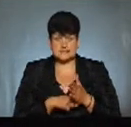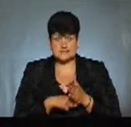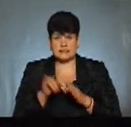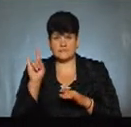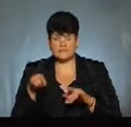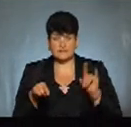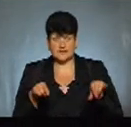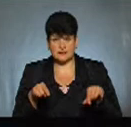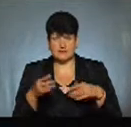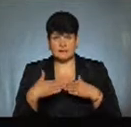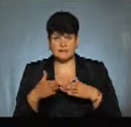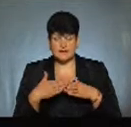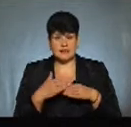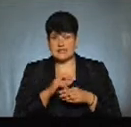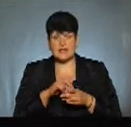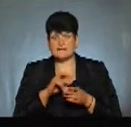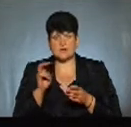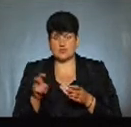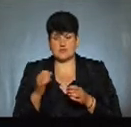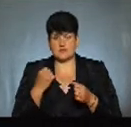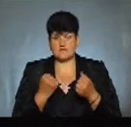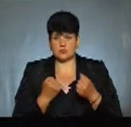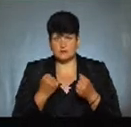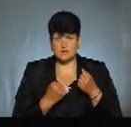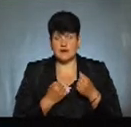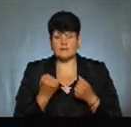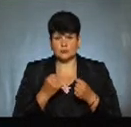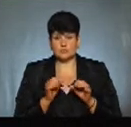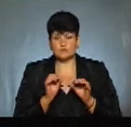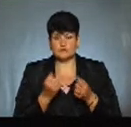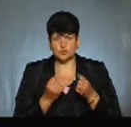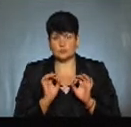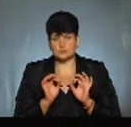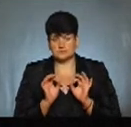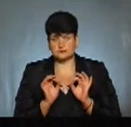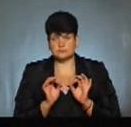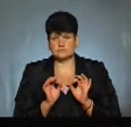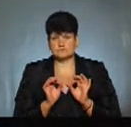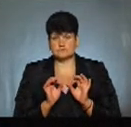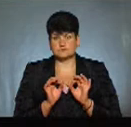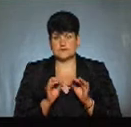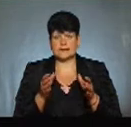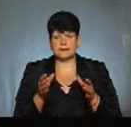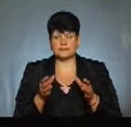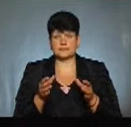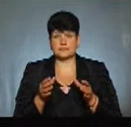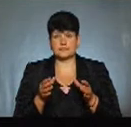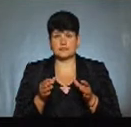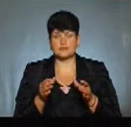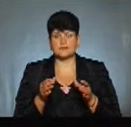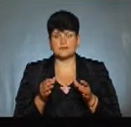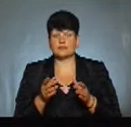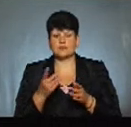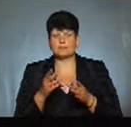двері і не виходьте з автомобіля. В автомобілі безпечно, тому що от на гумових колесах блискавка от вас не вб'є.